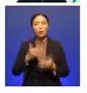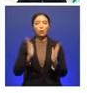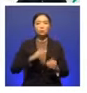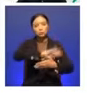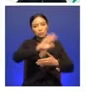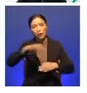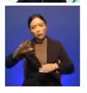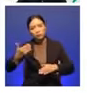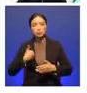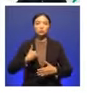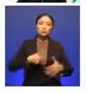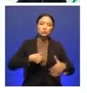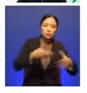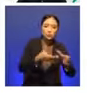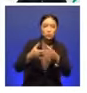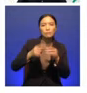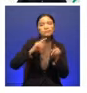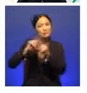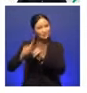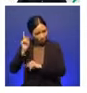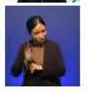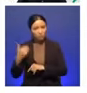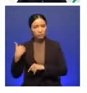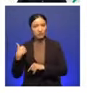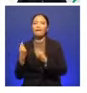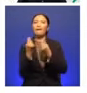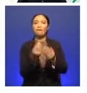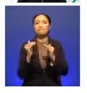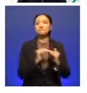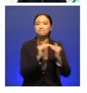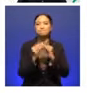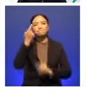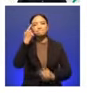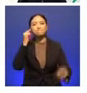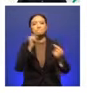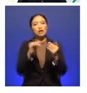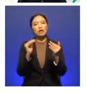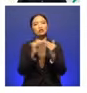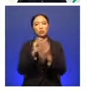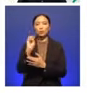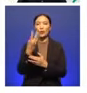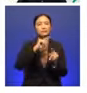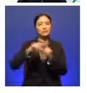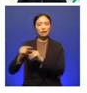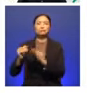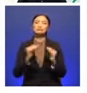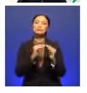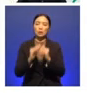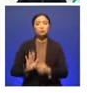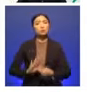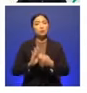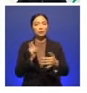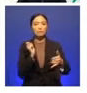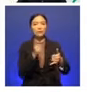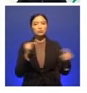ครับให้สไลด์ถัดไปครับให้มีการเข้าถึงสิทธิสวัสดิการมากขึ้นนะครับอย่างเช่นเบี้ยยังชีพคนพิการ